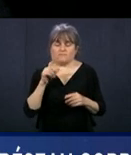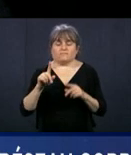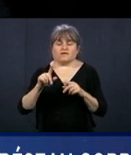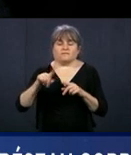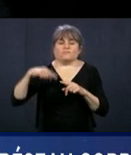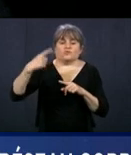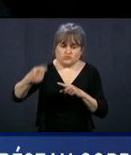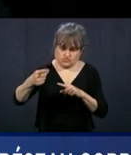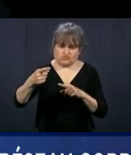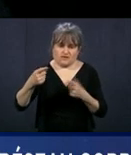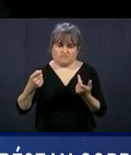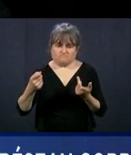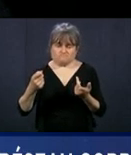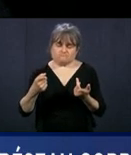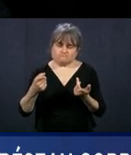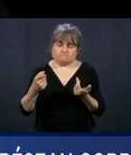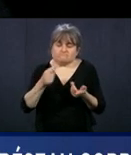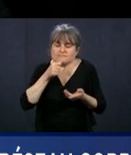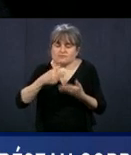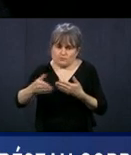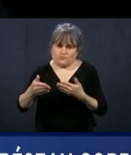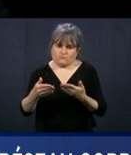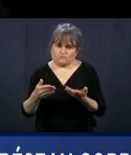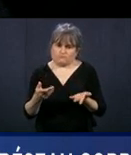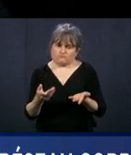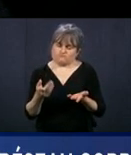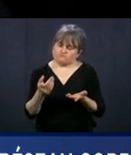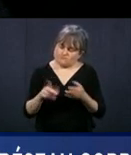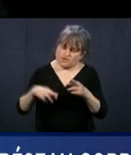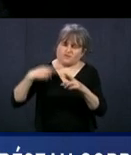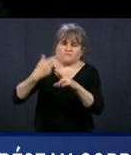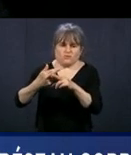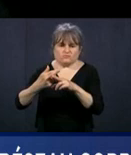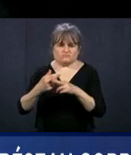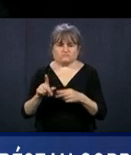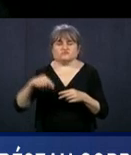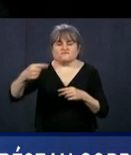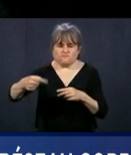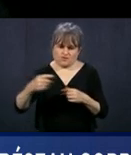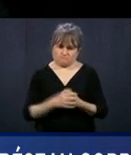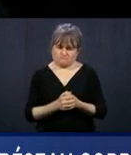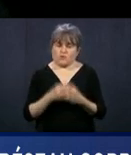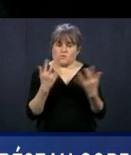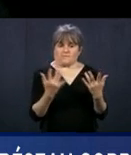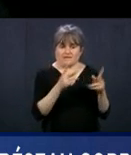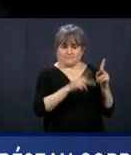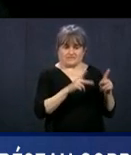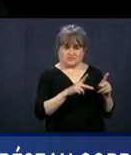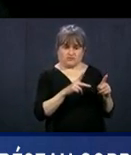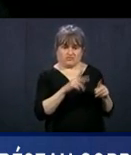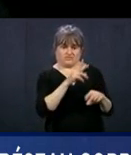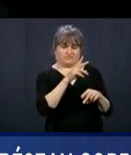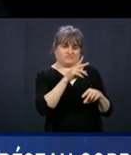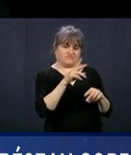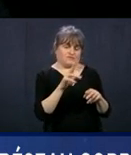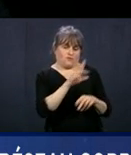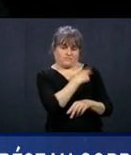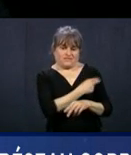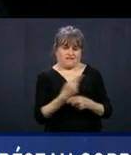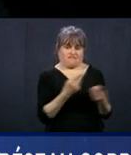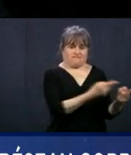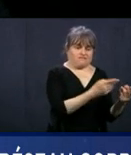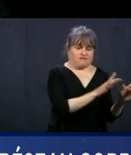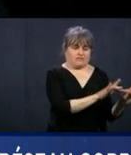transmettre le nombre. Il n'y a aucun problème. Là, on va vous transmettre le nombre de patients qui ont été transférés. Je n'ai pas le chiffre exact, là, alors je ne